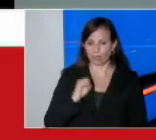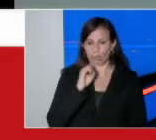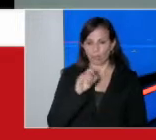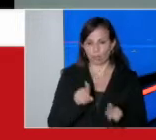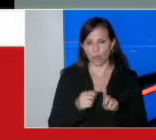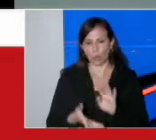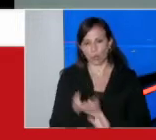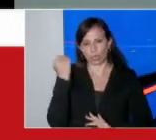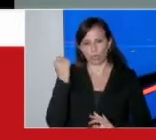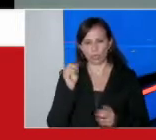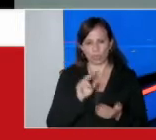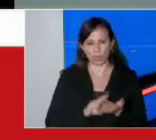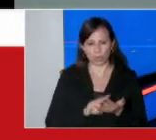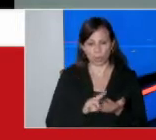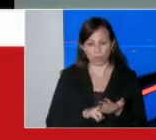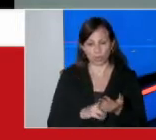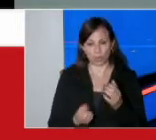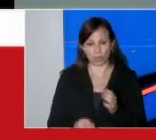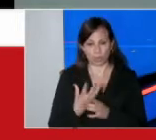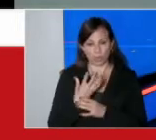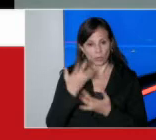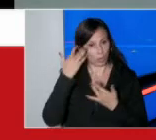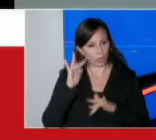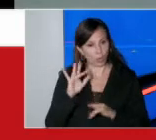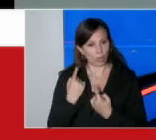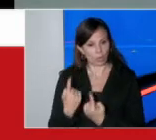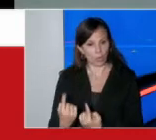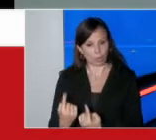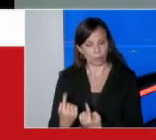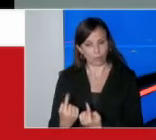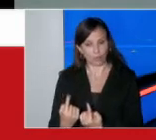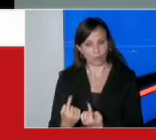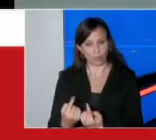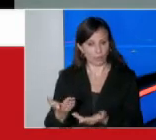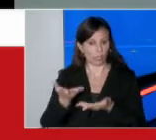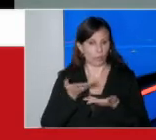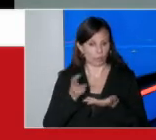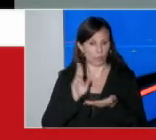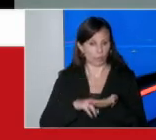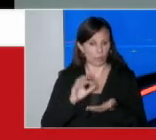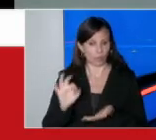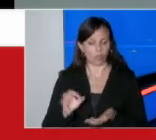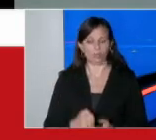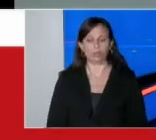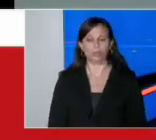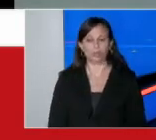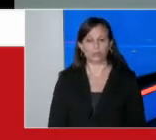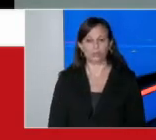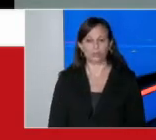את הזכות של היוצרים לדאוג לעצמם ולקבל את זכויותיהם על פי חוק.